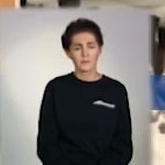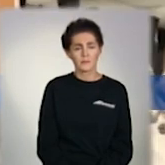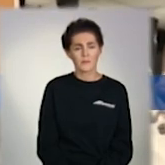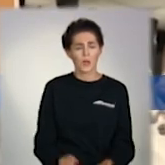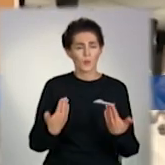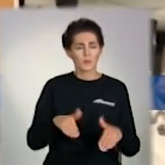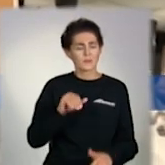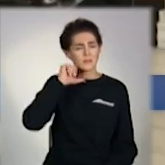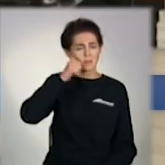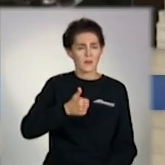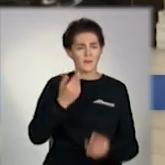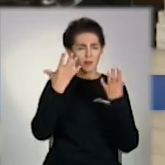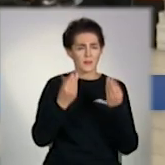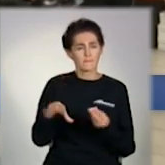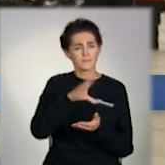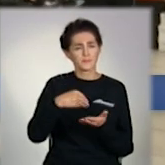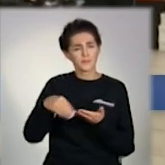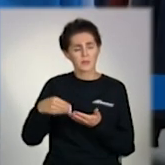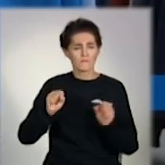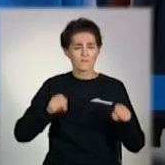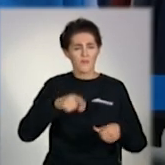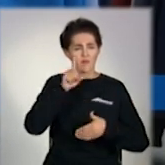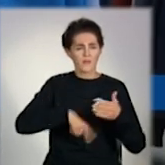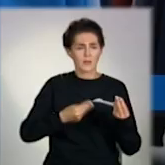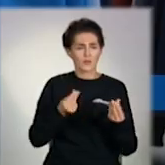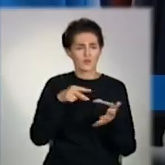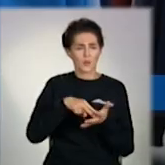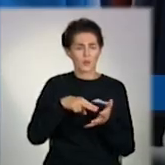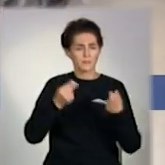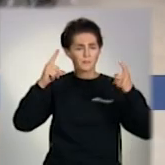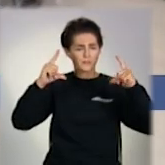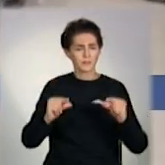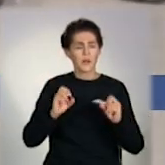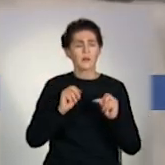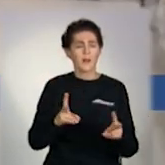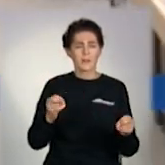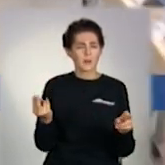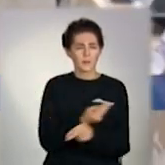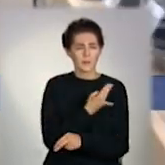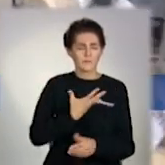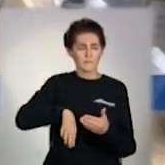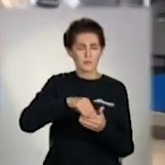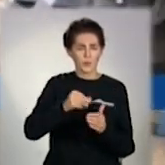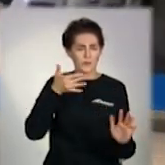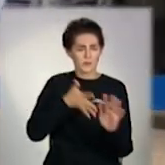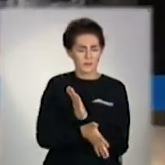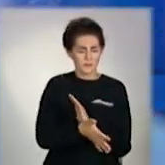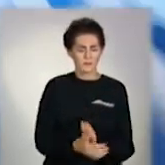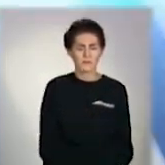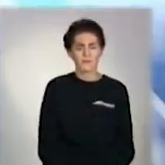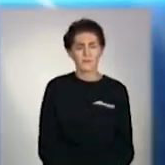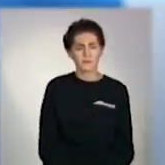Вже завтра день шопінгу. Чи можна вірити знижкам? І як не спустити у магазинах усі накопичені гроші?